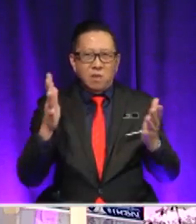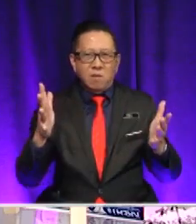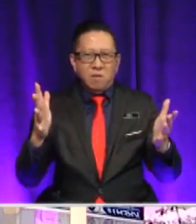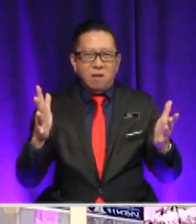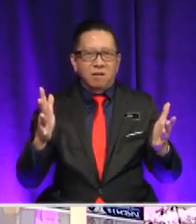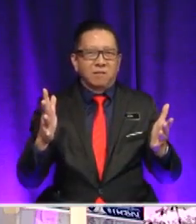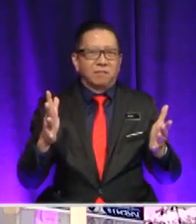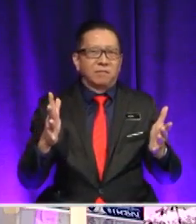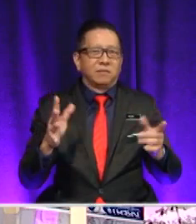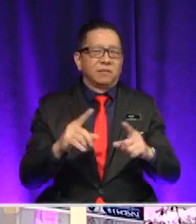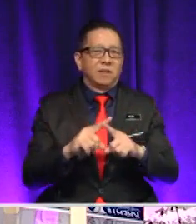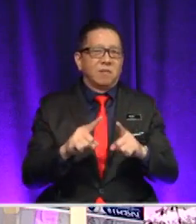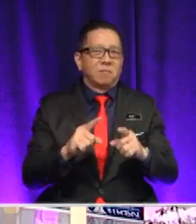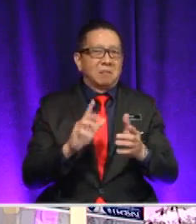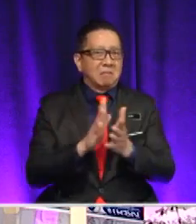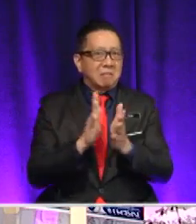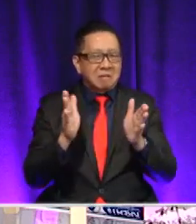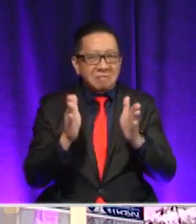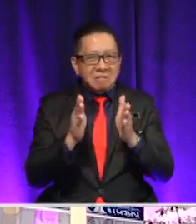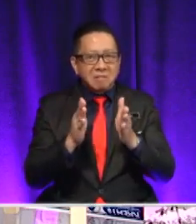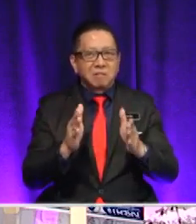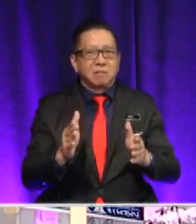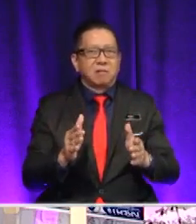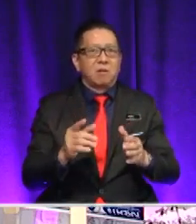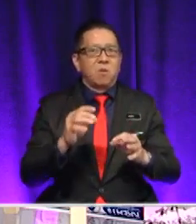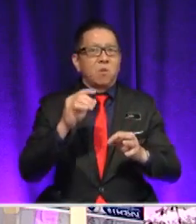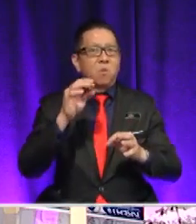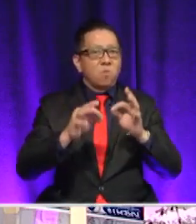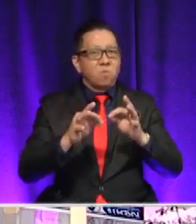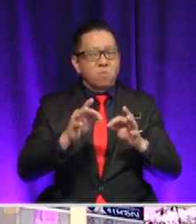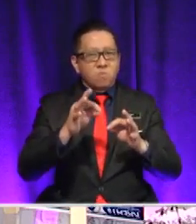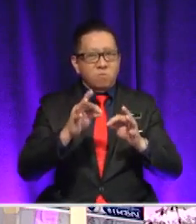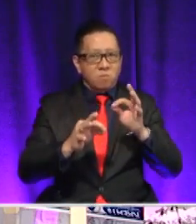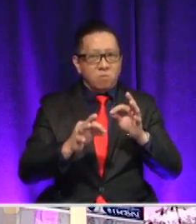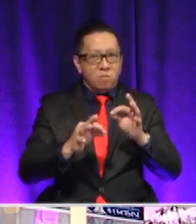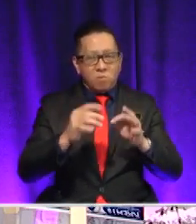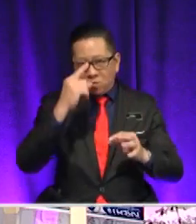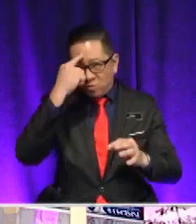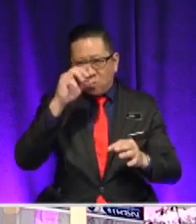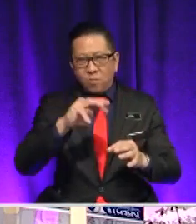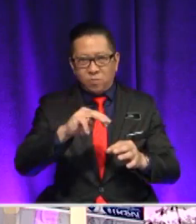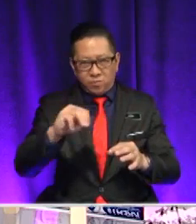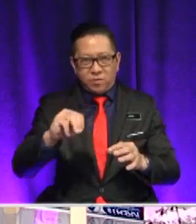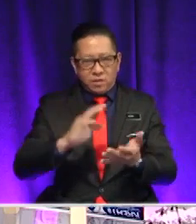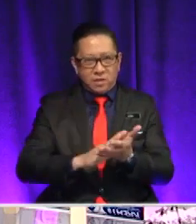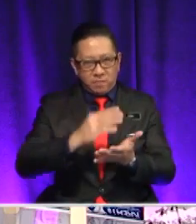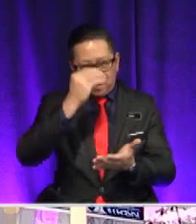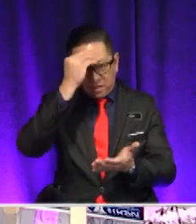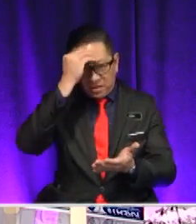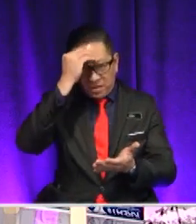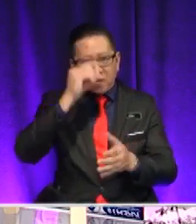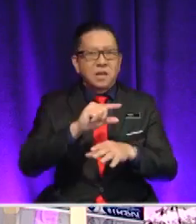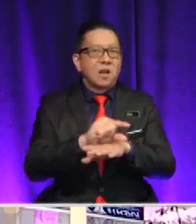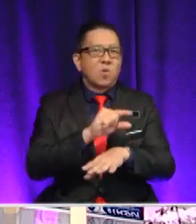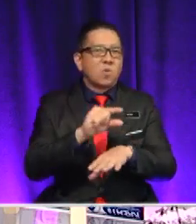untuk pengetahuan dan murid di rumah untuk eee Langkah pertama untuk kita belajar kita